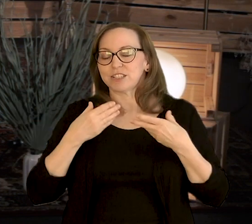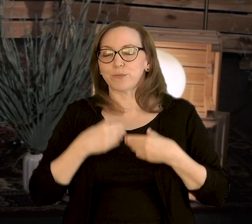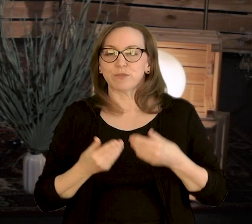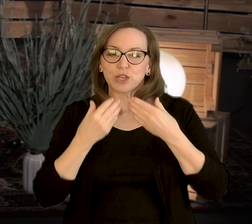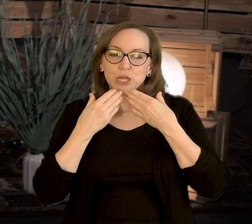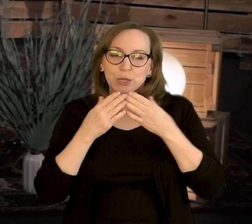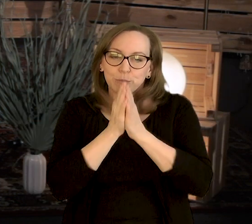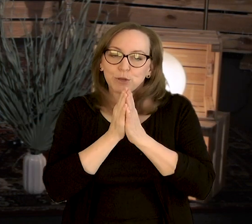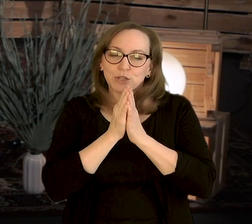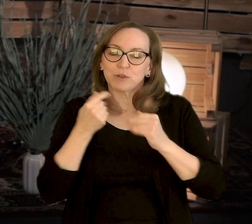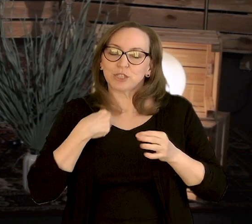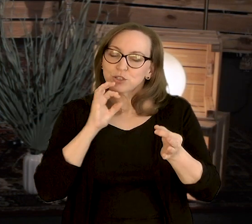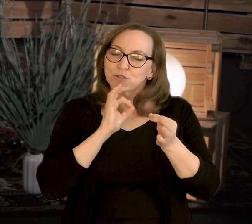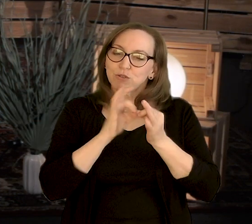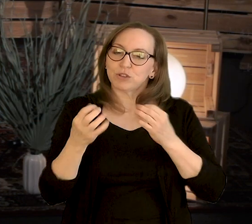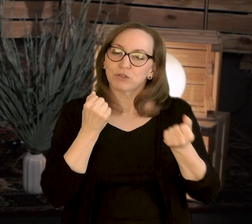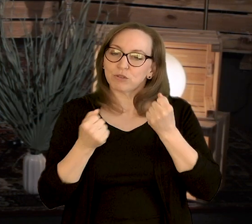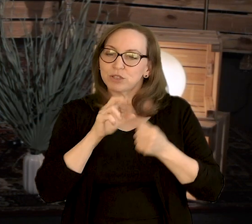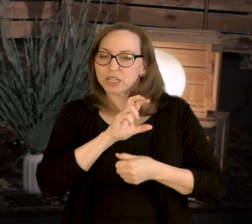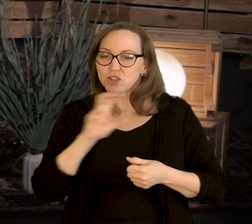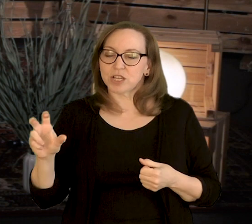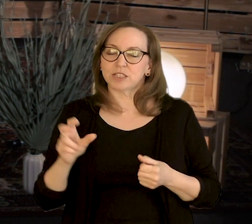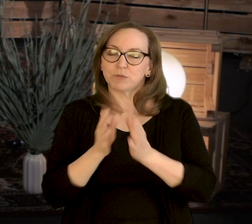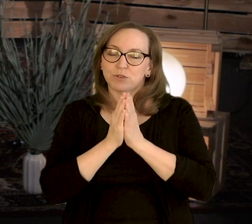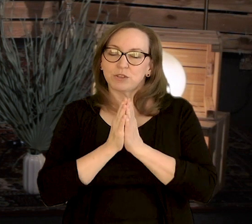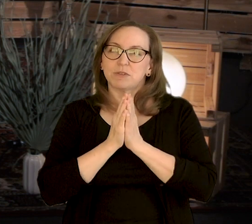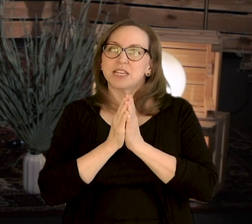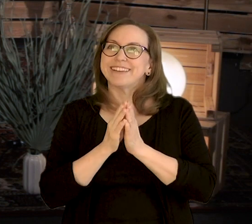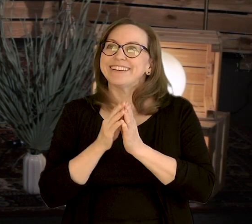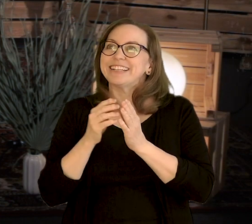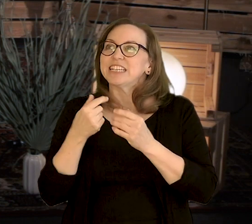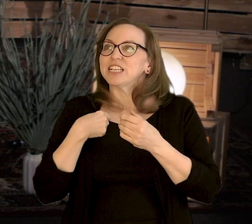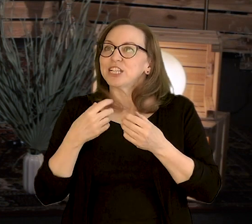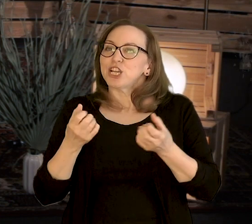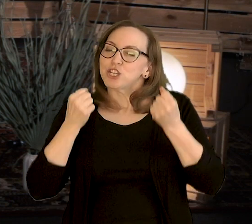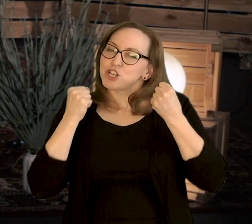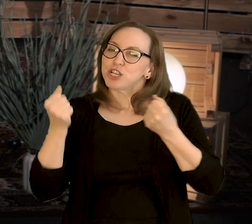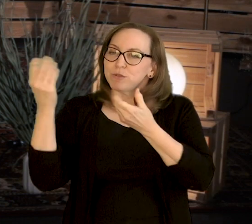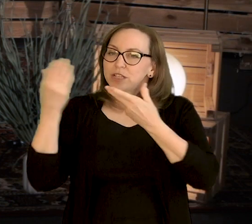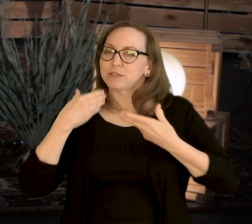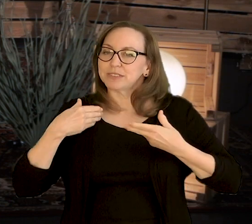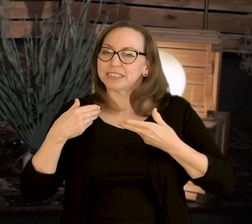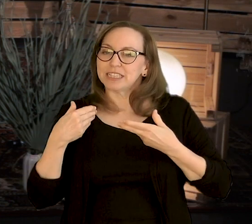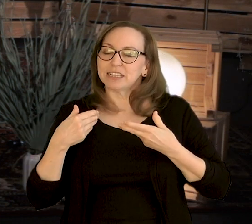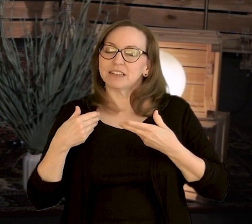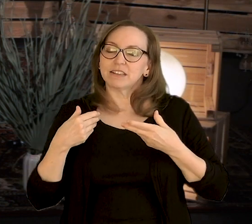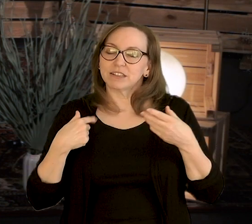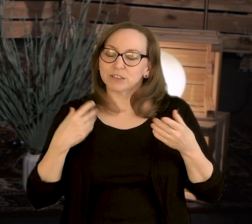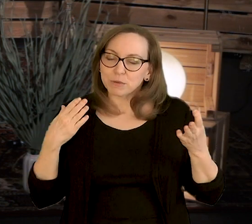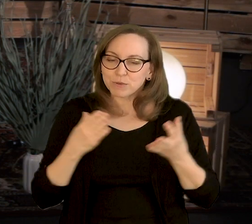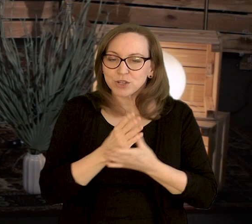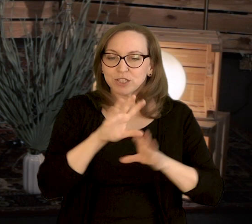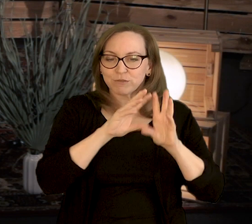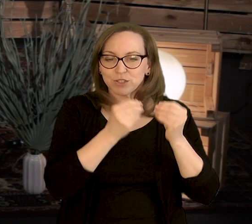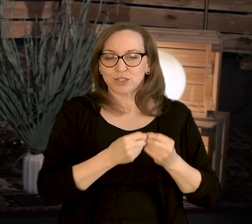ten szczególny, trudny czas, w którym się znaleźliśmy. Daj nam siłę przez to wszystko przejść. Daj nam patrzeć